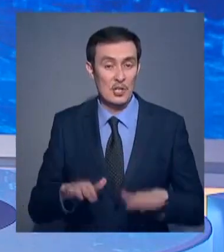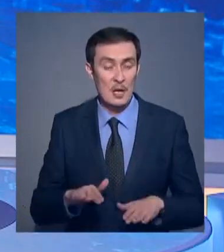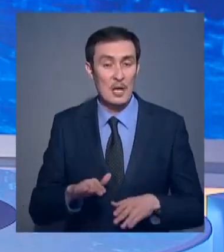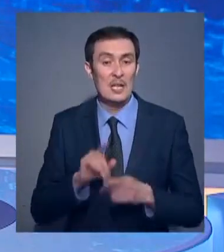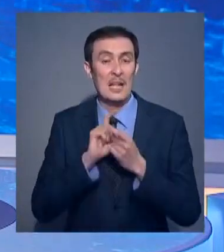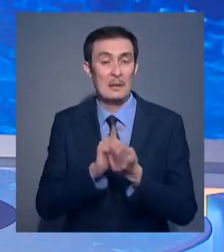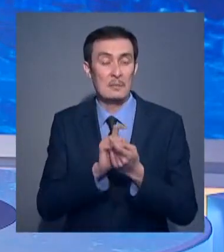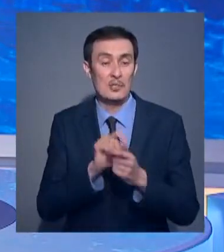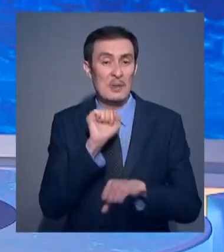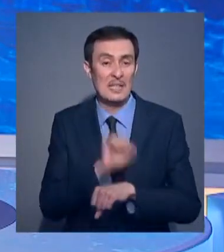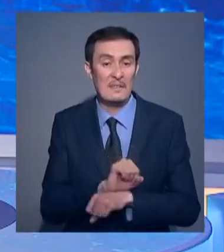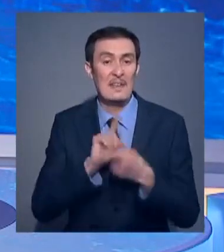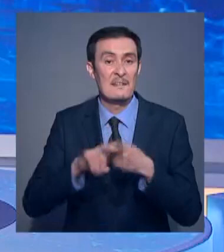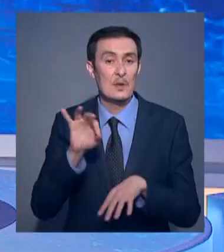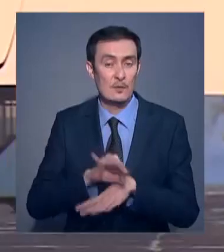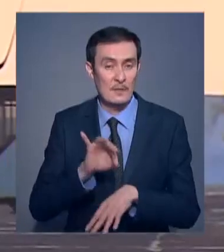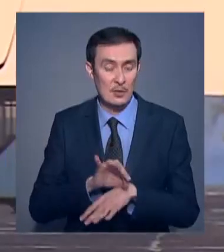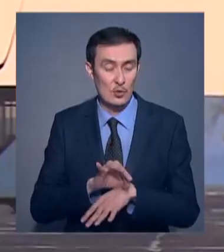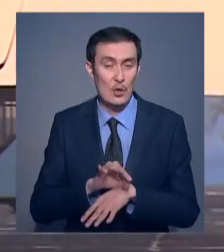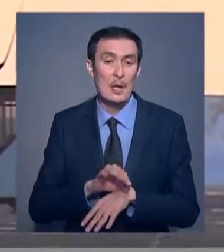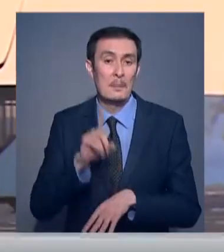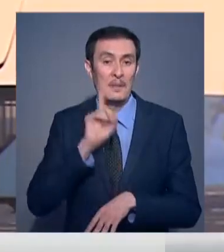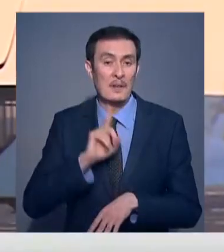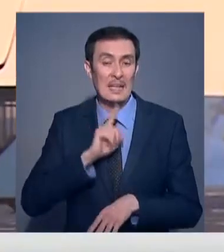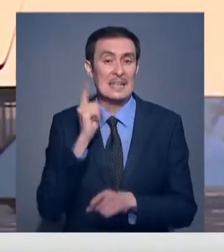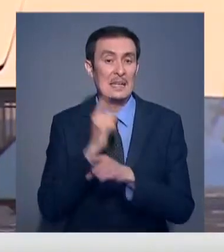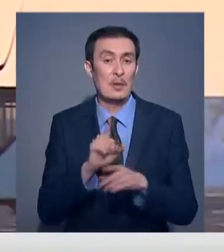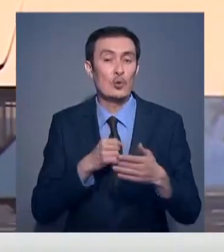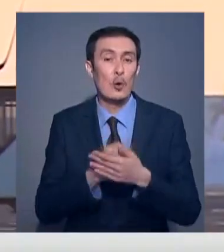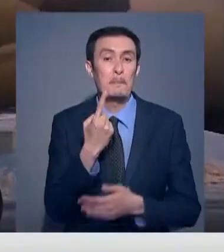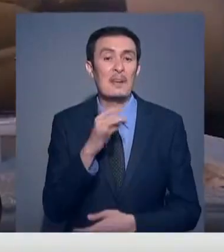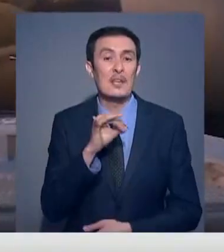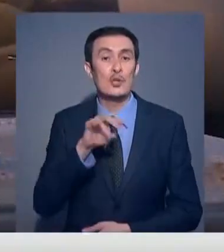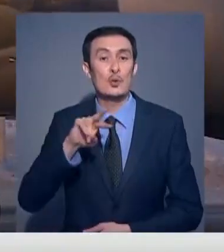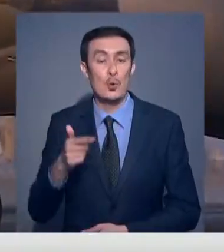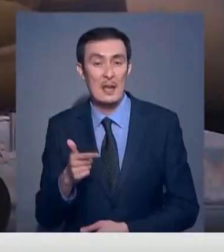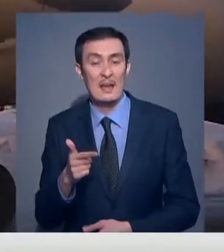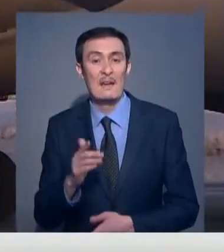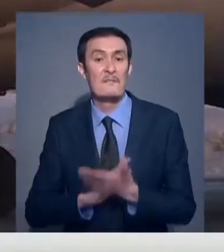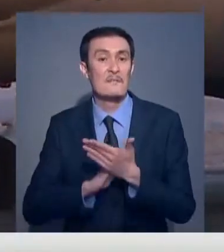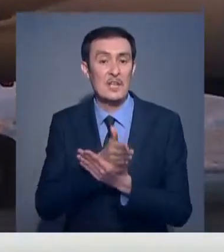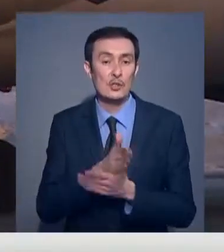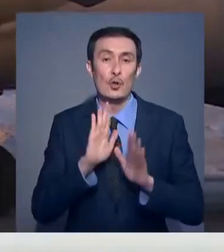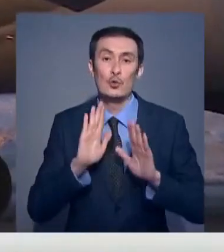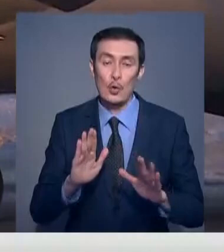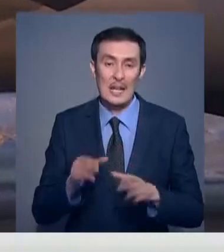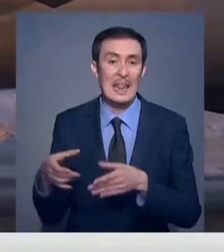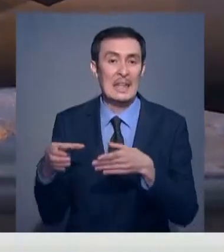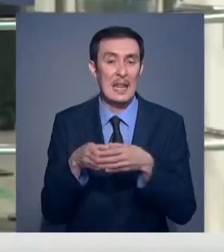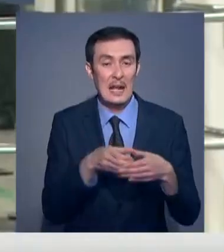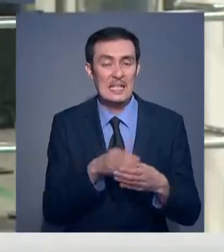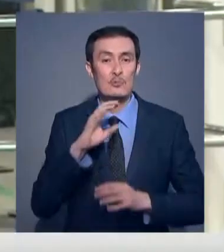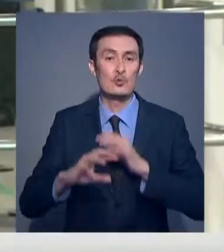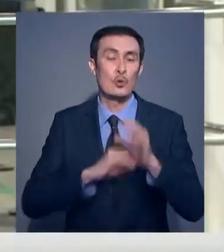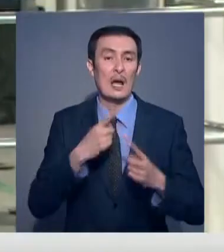борьбы с распространением коронавирусной инфекции. Предварительно запрет ввели до 1 июля. Въезд остается открытым для делегаций